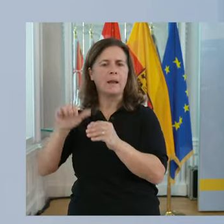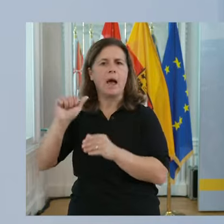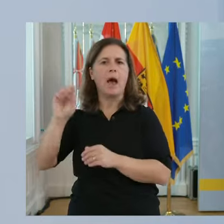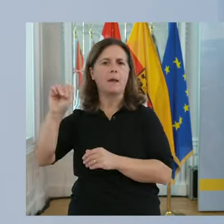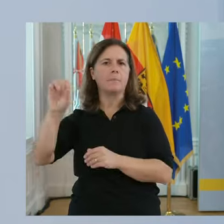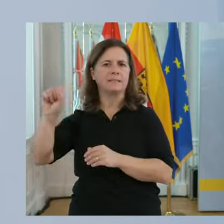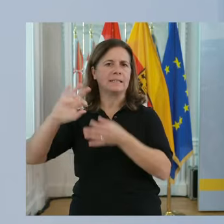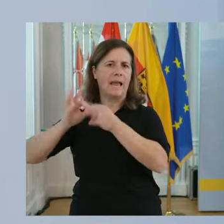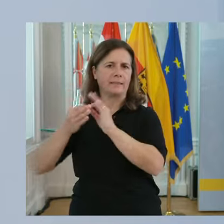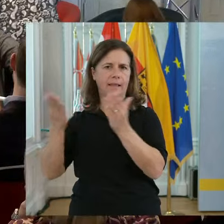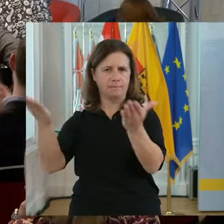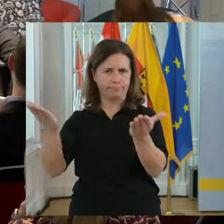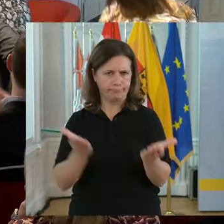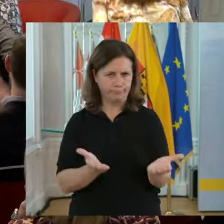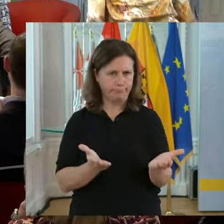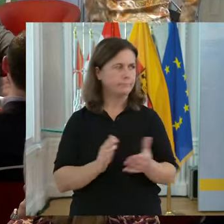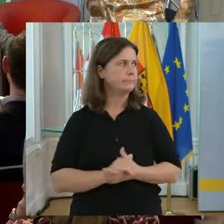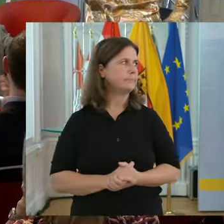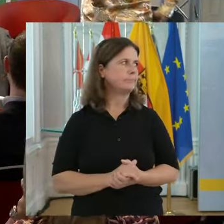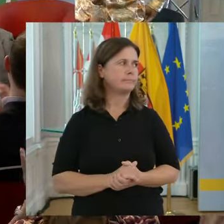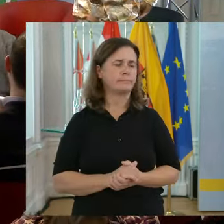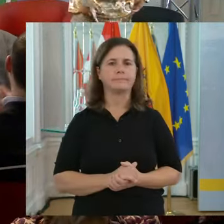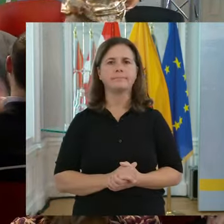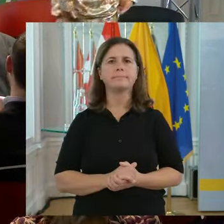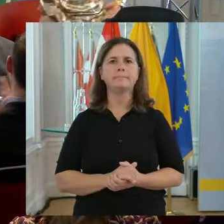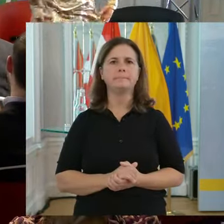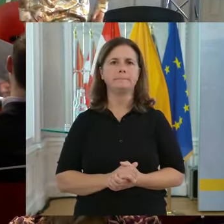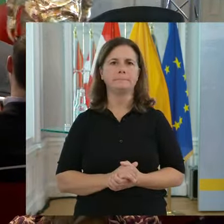willkommen, bitte zu meiner vorne kommen.